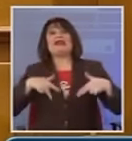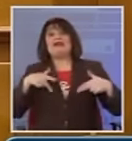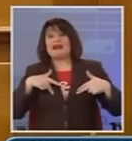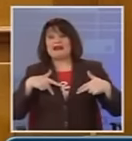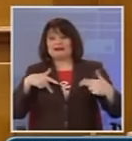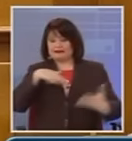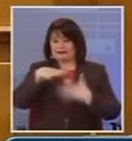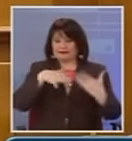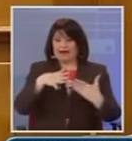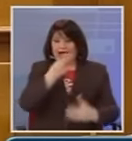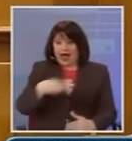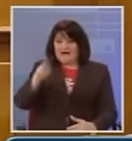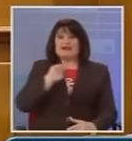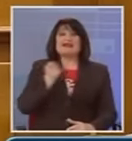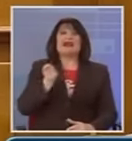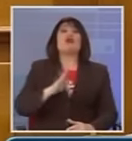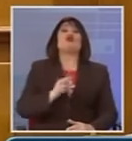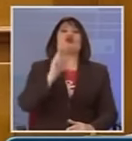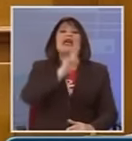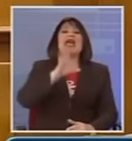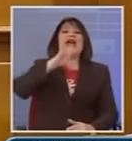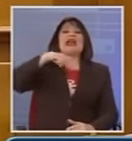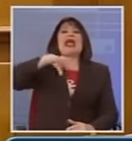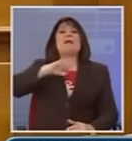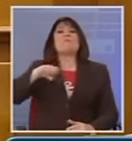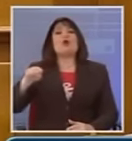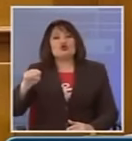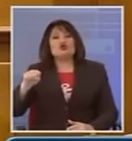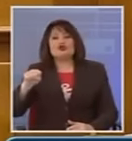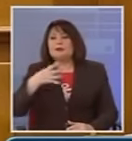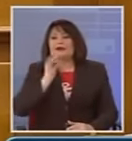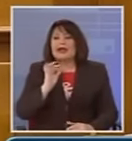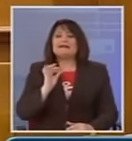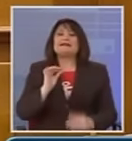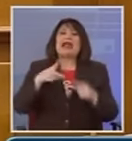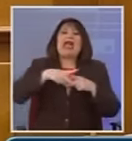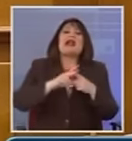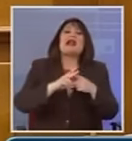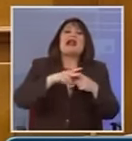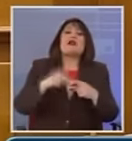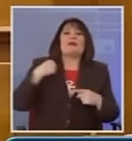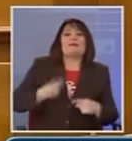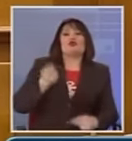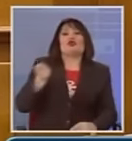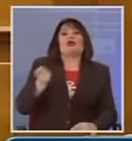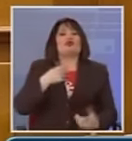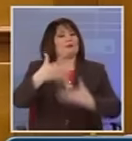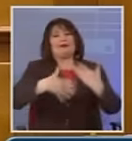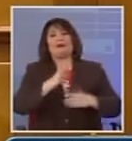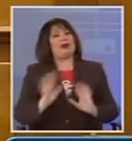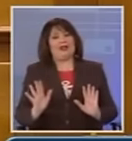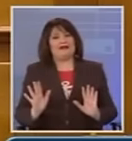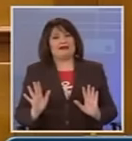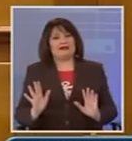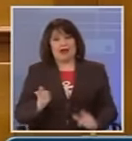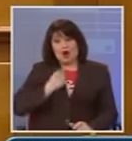Δεν έχουμε αύξηση χρέους. Τα ρέπος είναι χρηματοδοτικό εργαλείο. Δεν είναι δημόσιο χρέος, μην μπερδεύεστε. Το